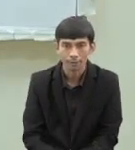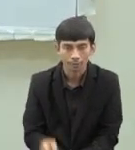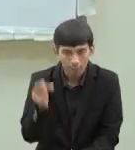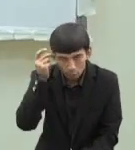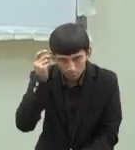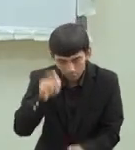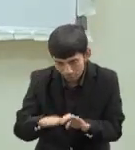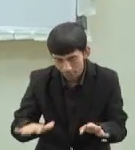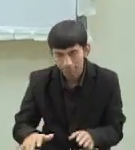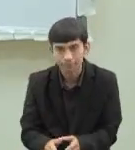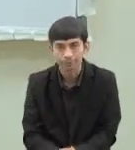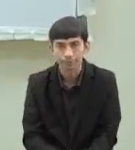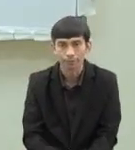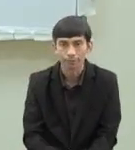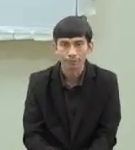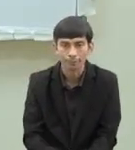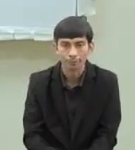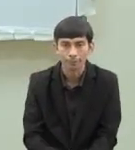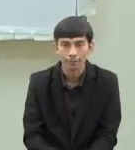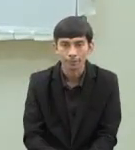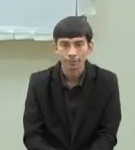con.